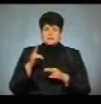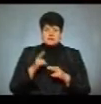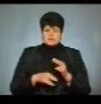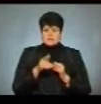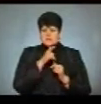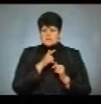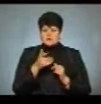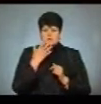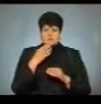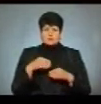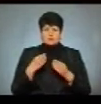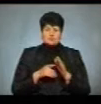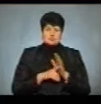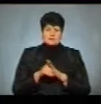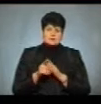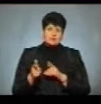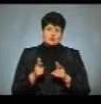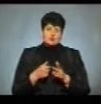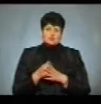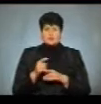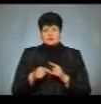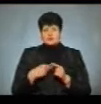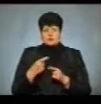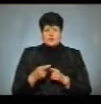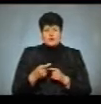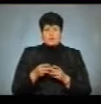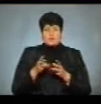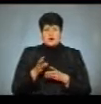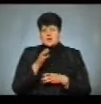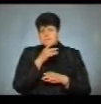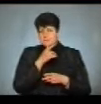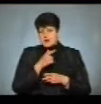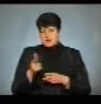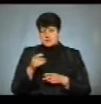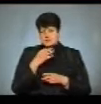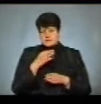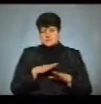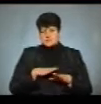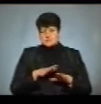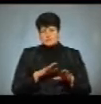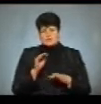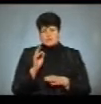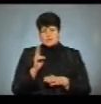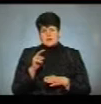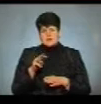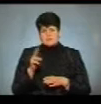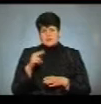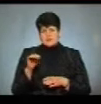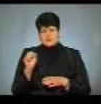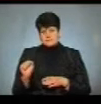сезону теплопостачання починається підготовка до наступного опалювального періоду, зазначив заступник голови КМДА. Дивимося